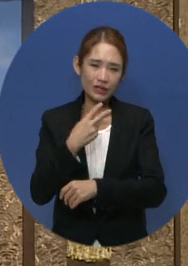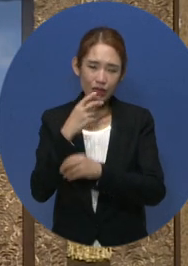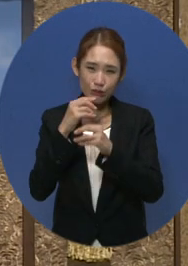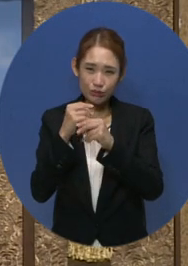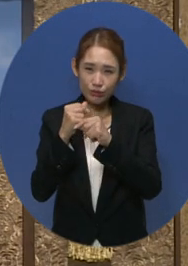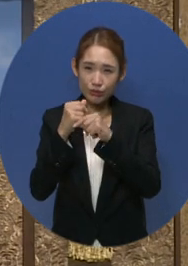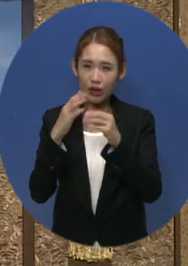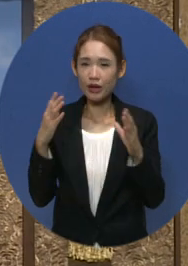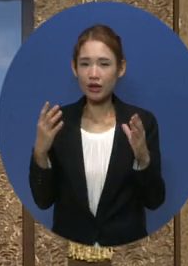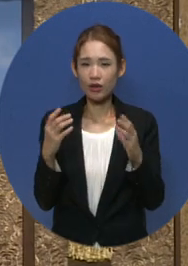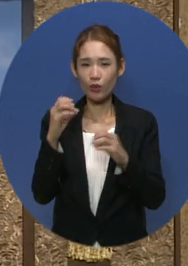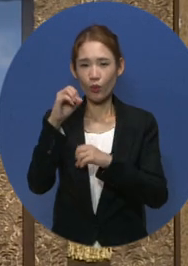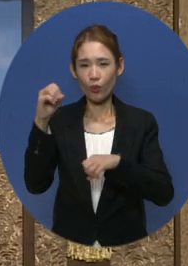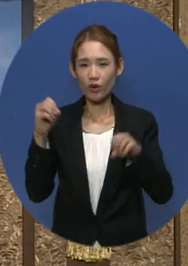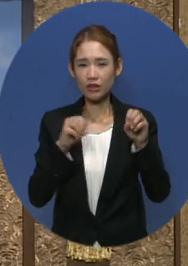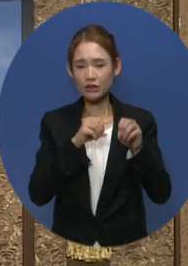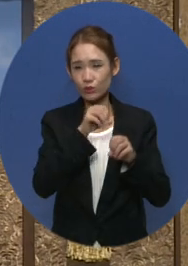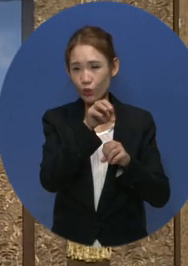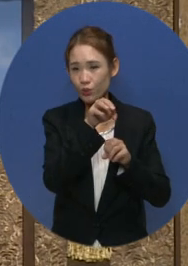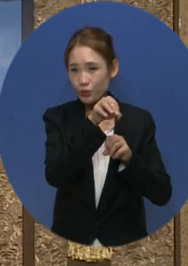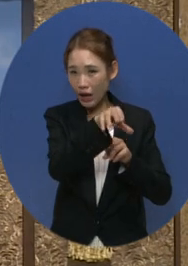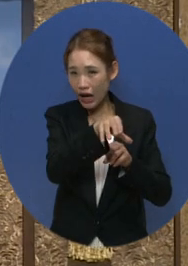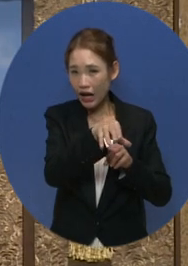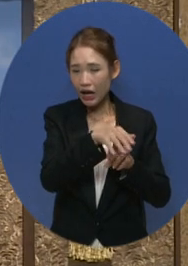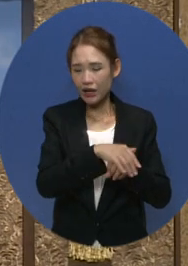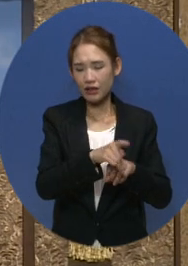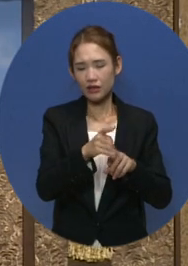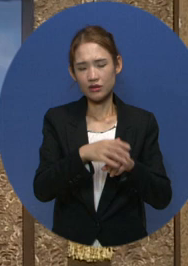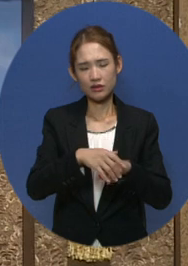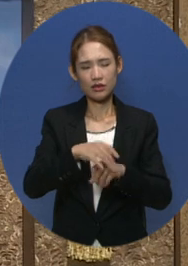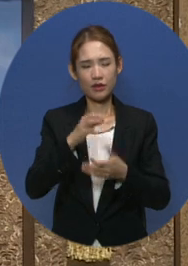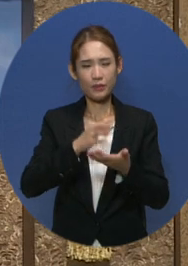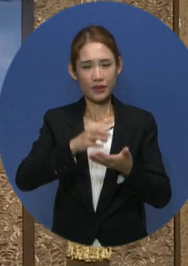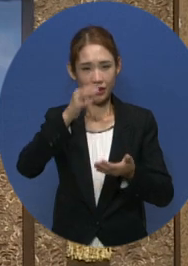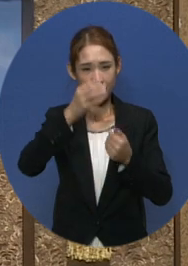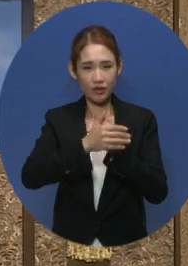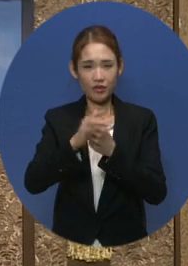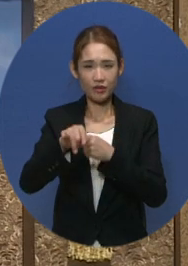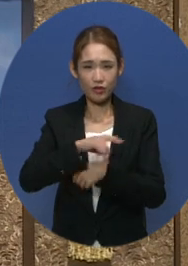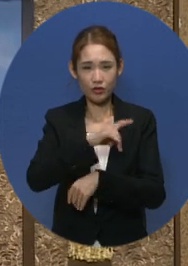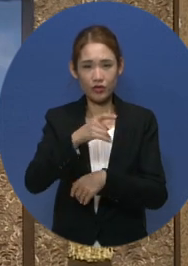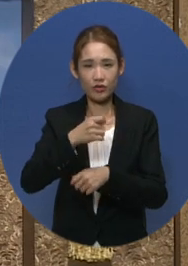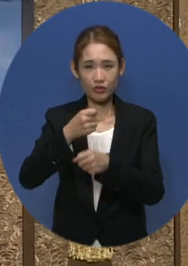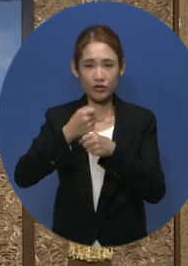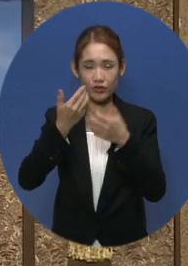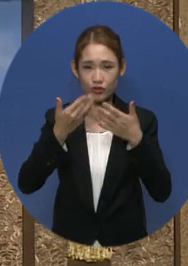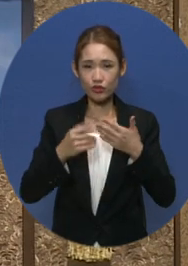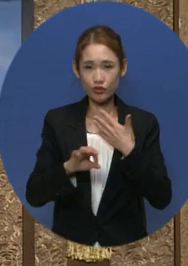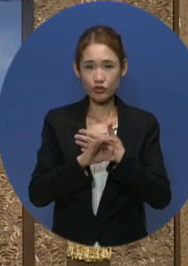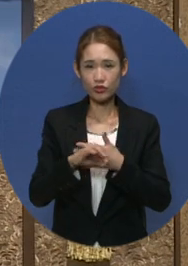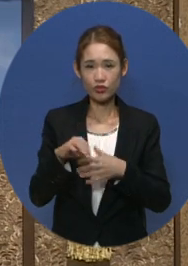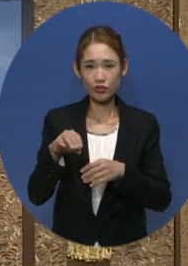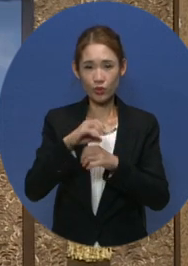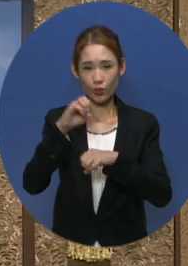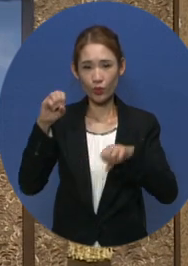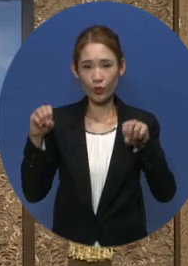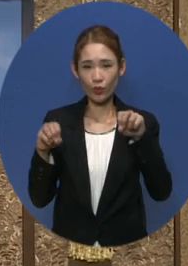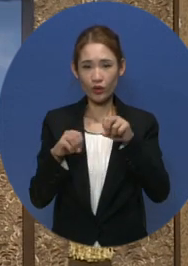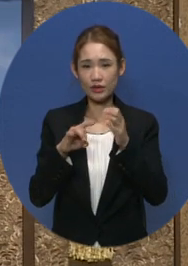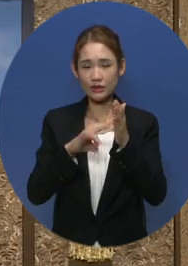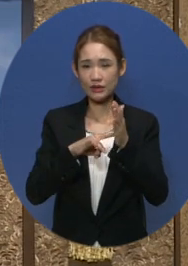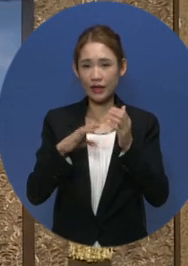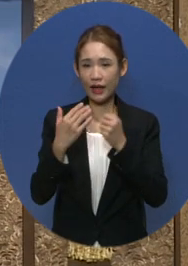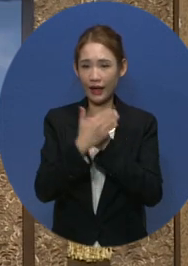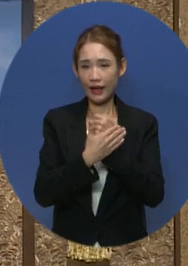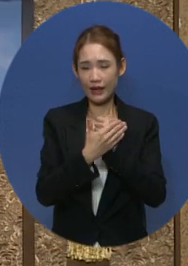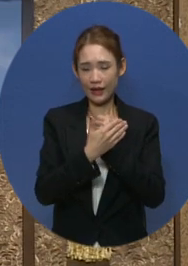또 오히려 돈 들여서 소각을 해야 되니 얼마나 그러니까요. 비생산적입니까? 근데 그거를 저희들에게 주시면 저희들은 또 세제 혜택 드리고